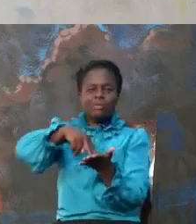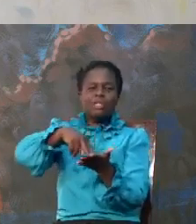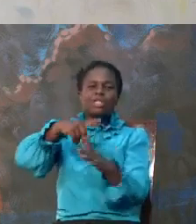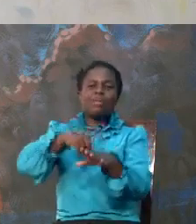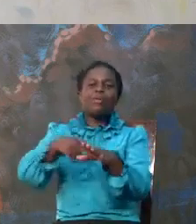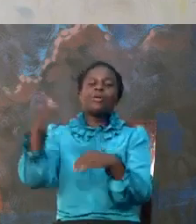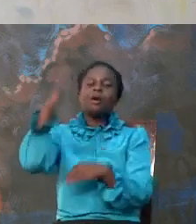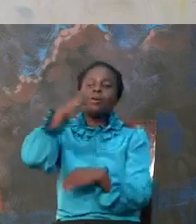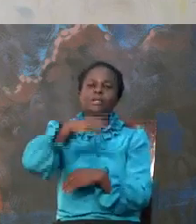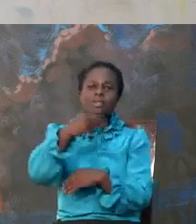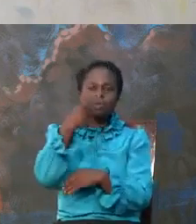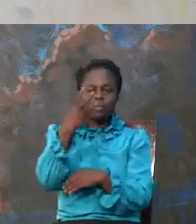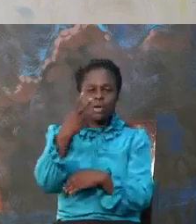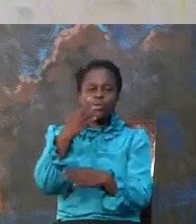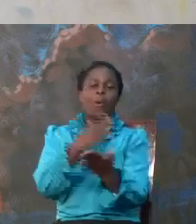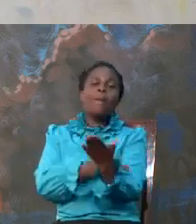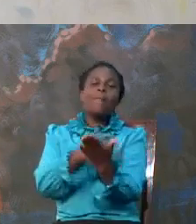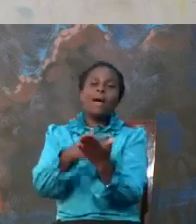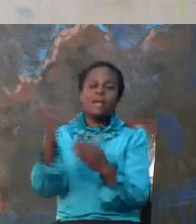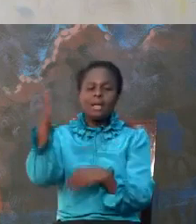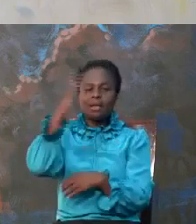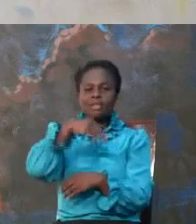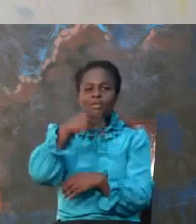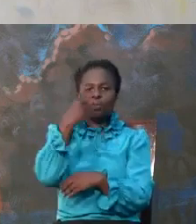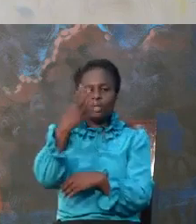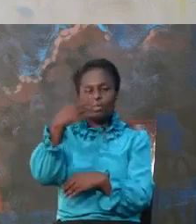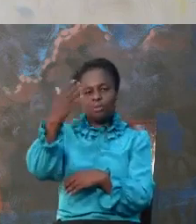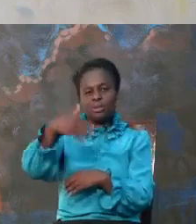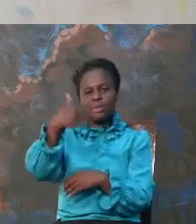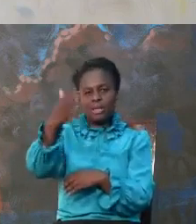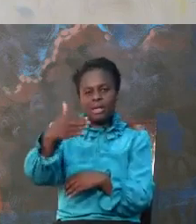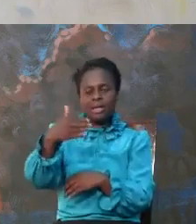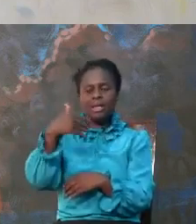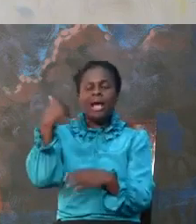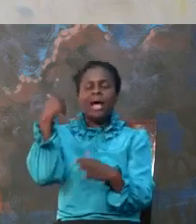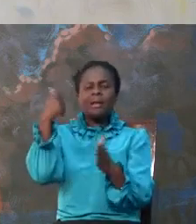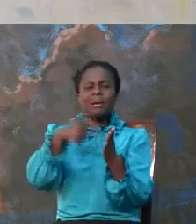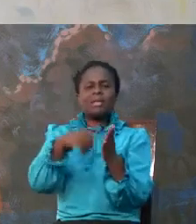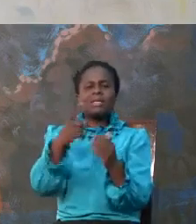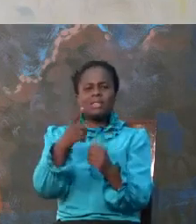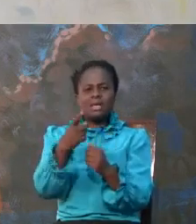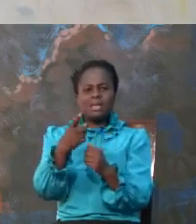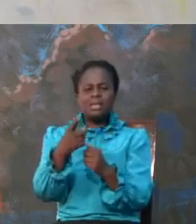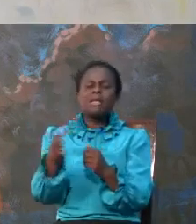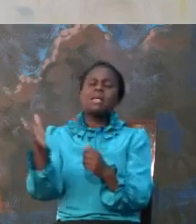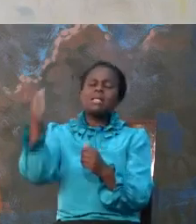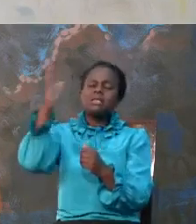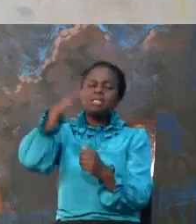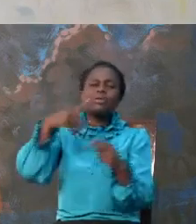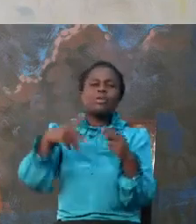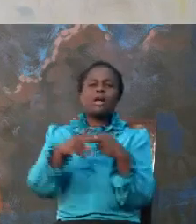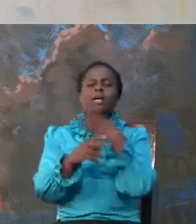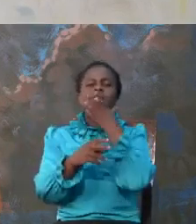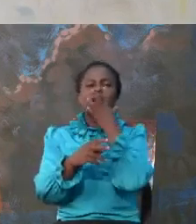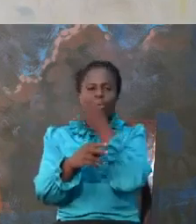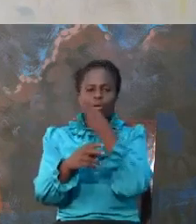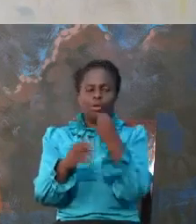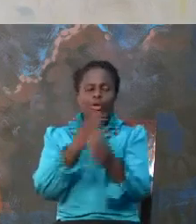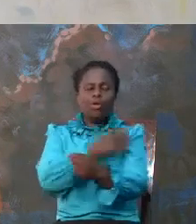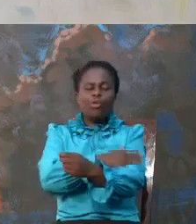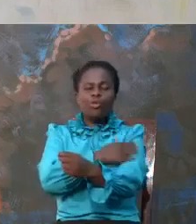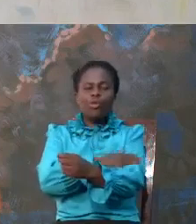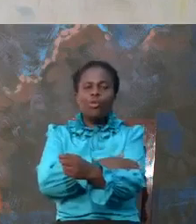tatu. Baada ya siku tatu sitaendelea. Na alimaanisha nini? Siku nakata roho, huduma za hekalu ya dunia